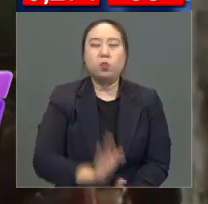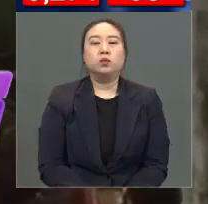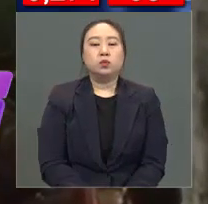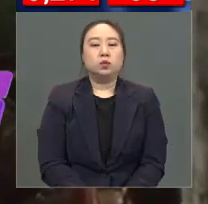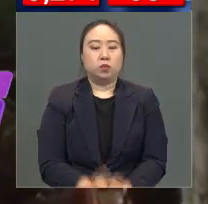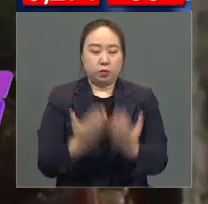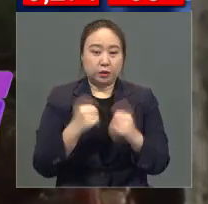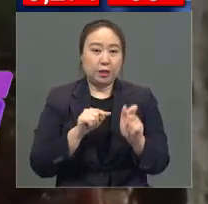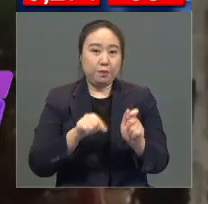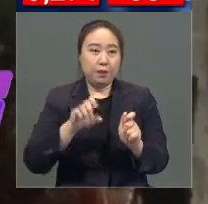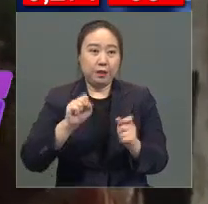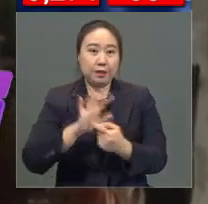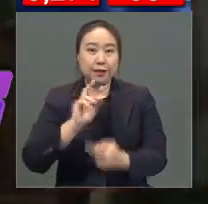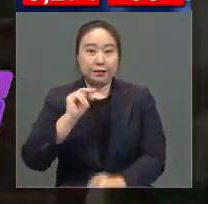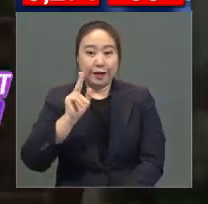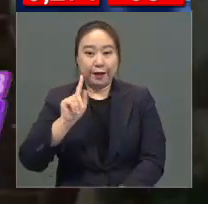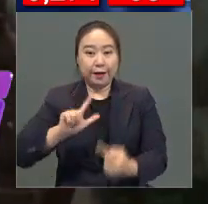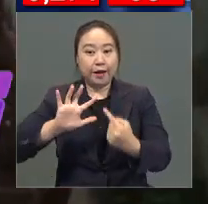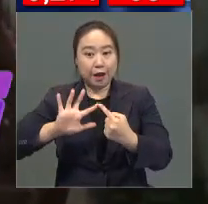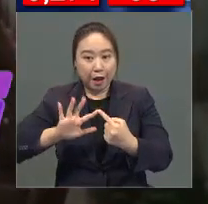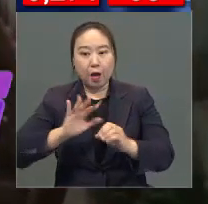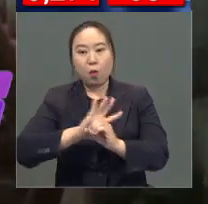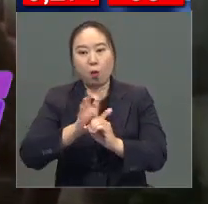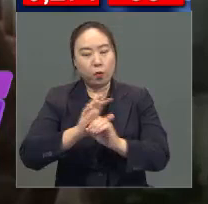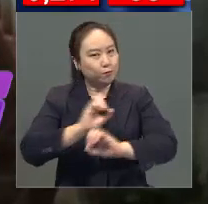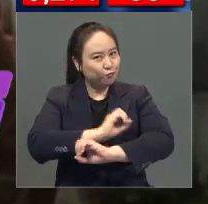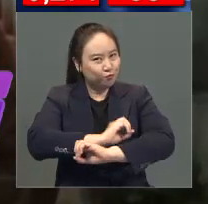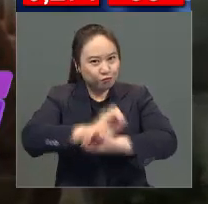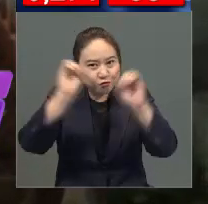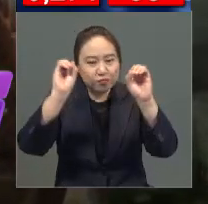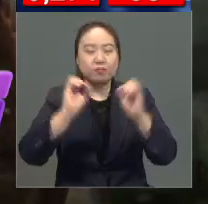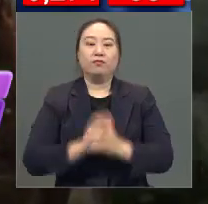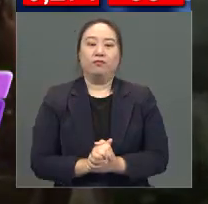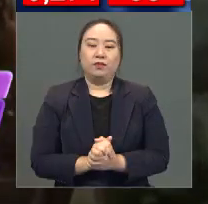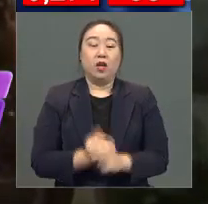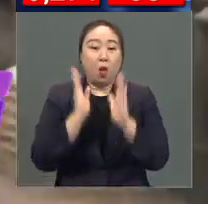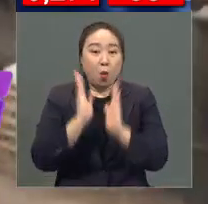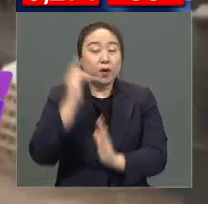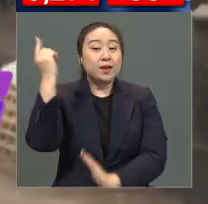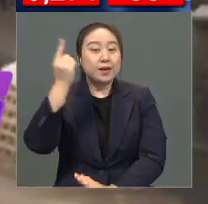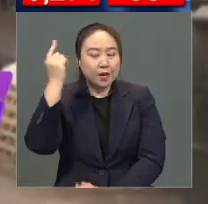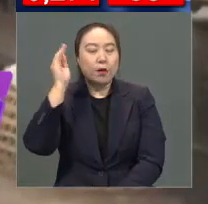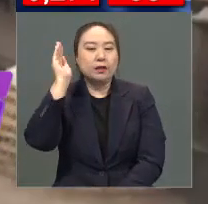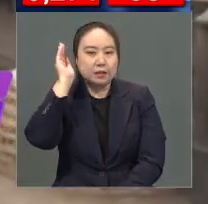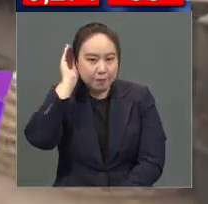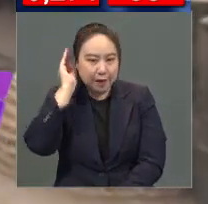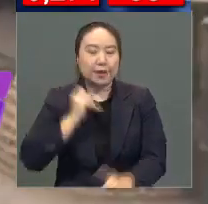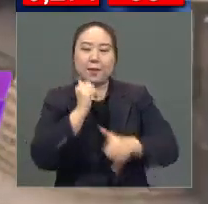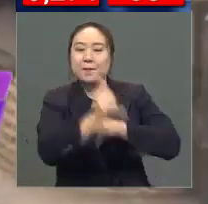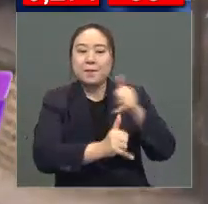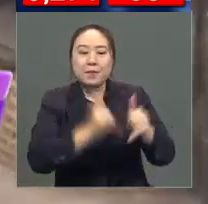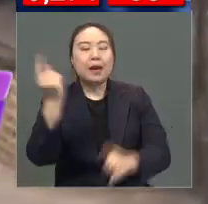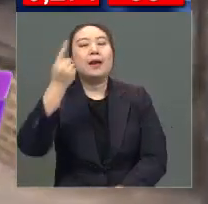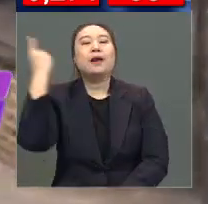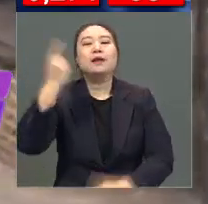กับยืนยันว่าพื้นที่อำเภอสังขะบุรีปลอดโรค Chrome 19อย่างแน่นอนขอให้นักท่องเที่ยวมีความเชื่อมั่นและก็กลับมา